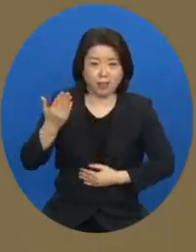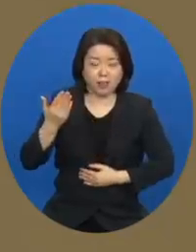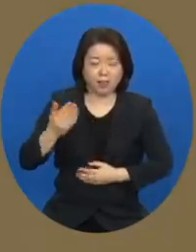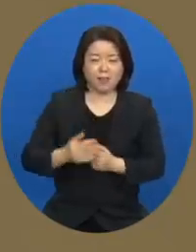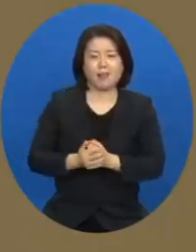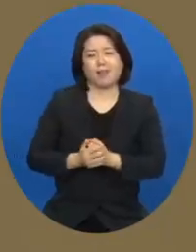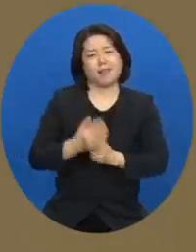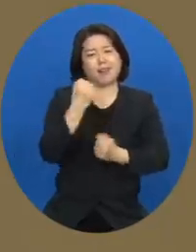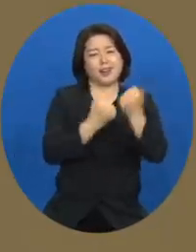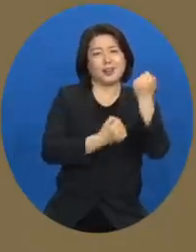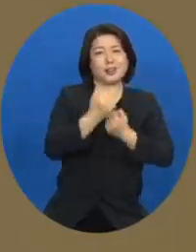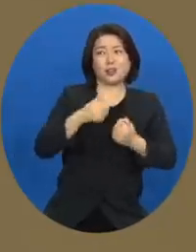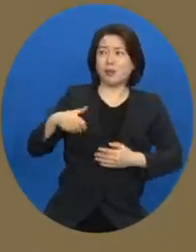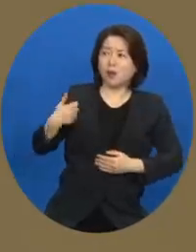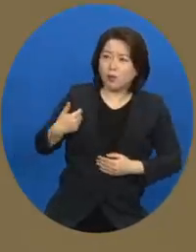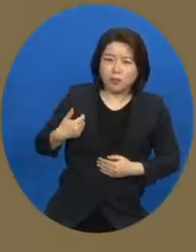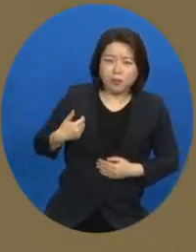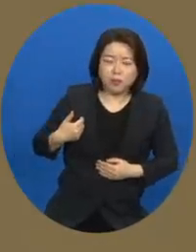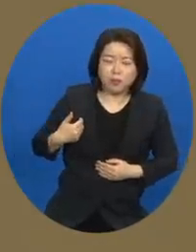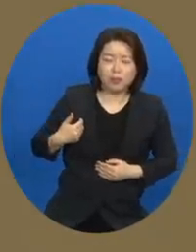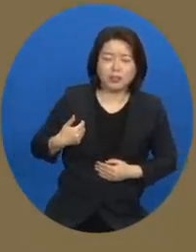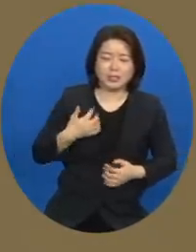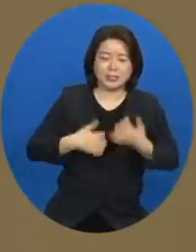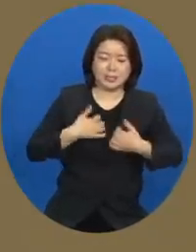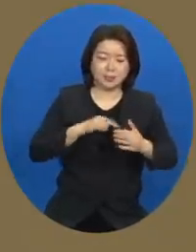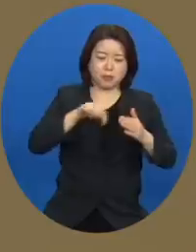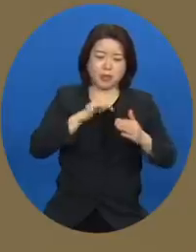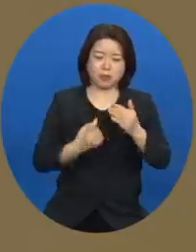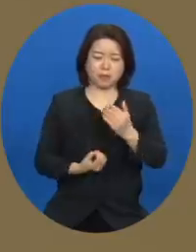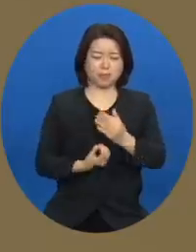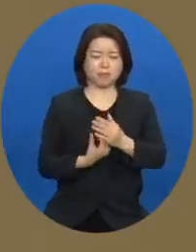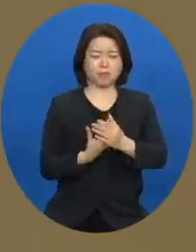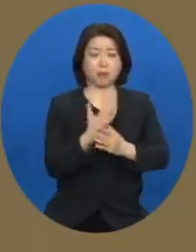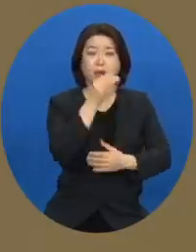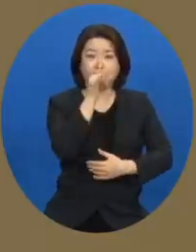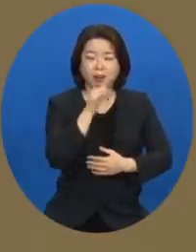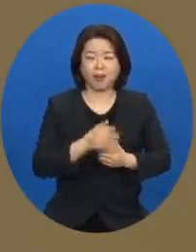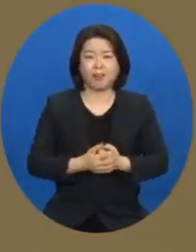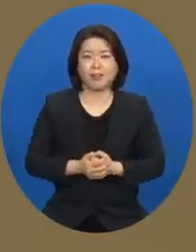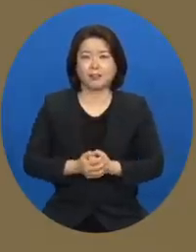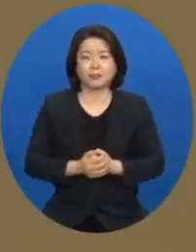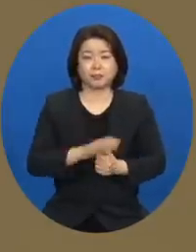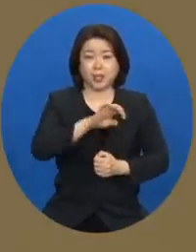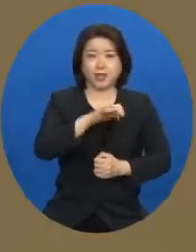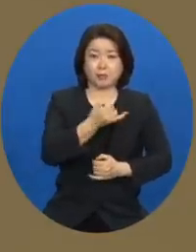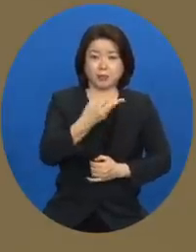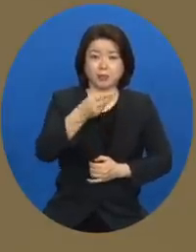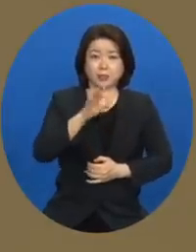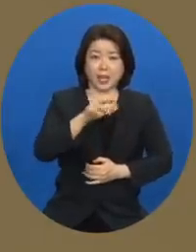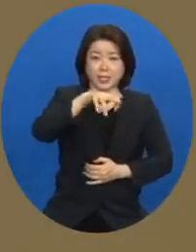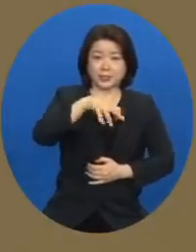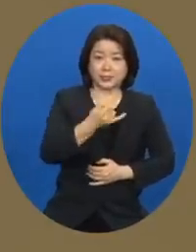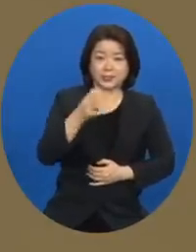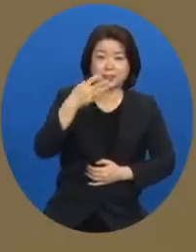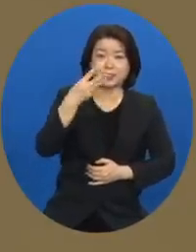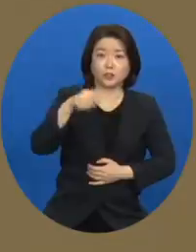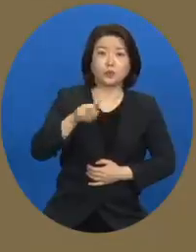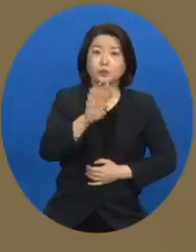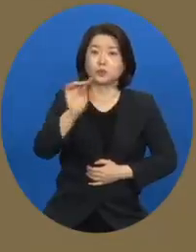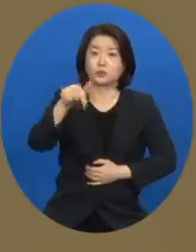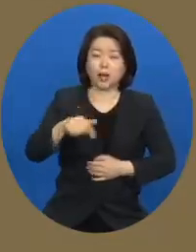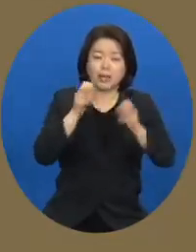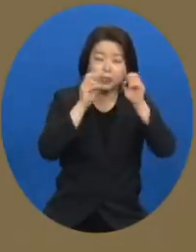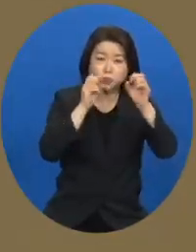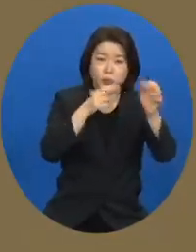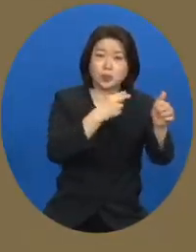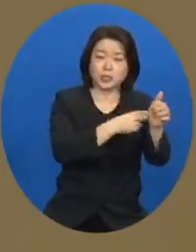설명할 수 없는 기쁨이 제 안에서 일어나는 겁니다. 프랭크 루박 선교사님이 하나님을 늘 바라보기